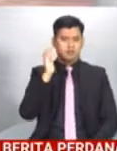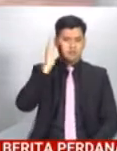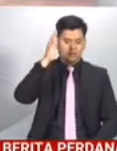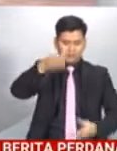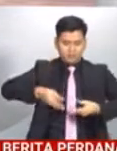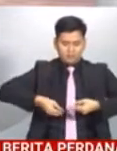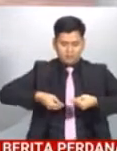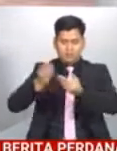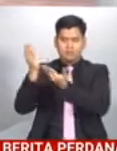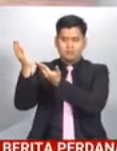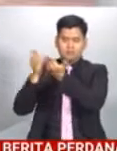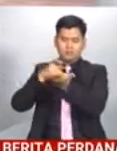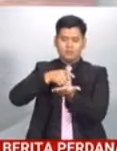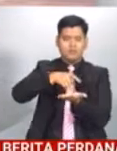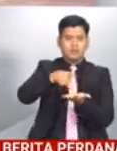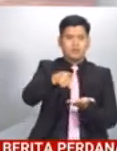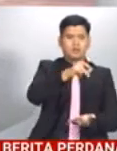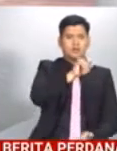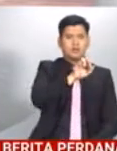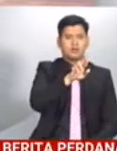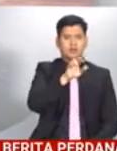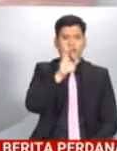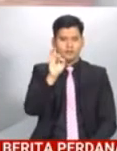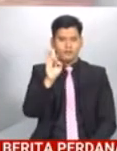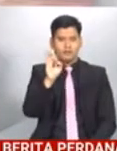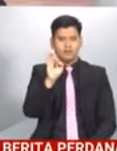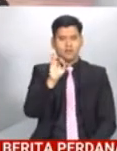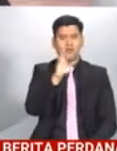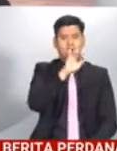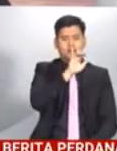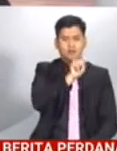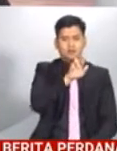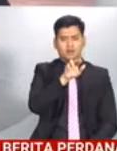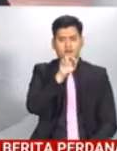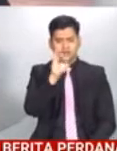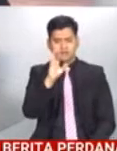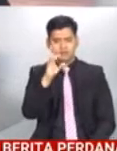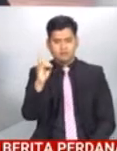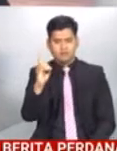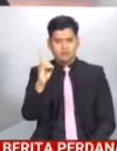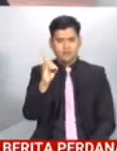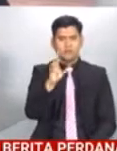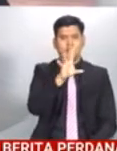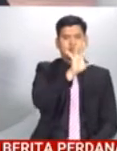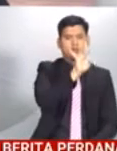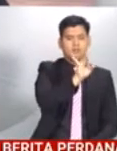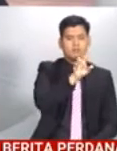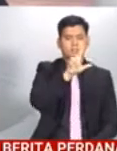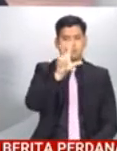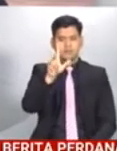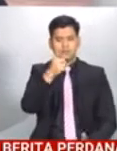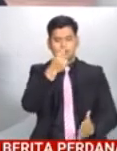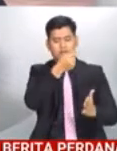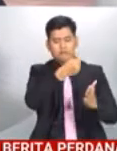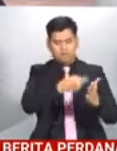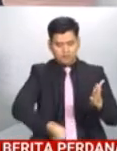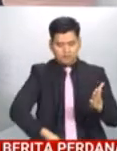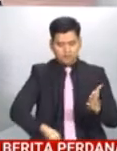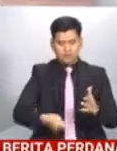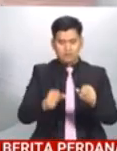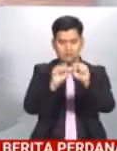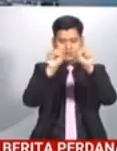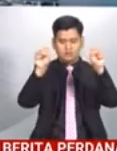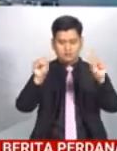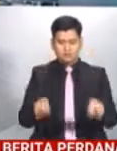kemudahan pembayaran rfi RFID di 83 tol sistem tertutup menurut